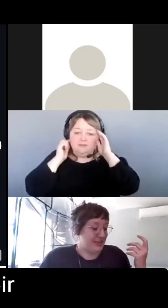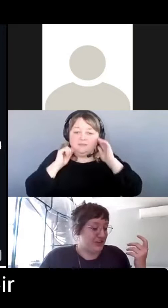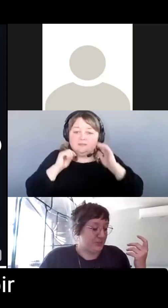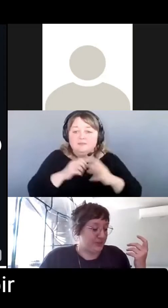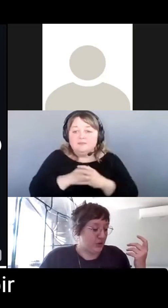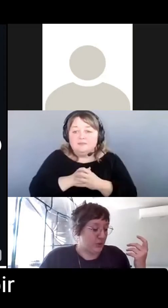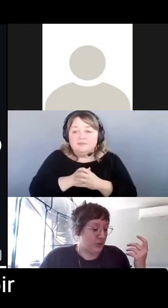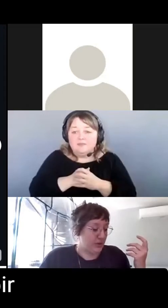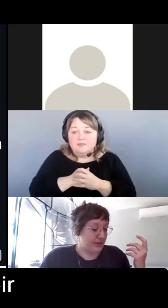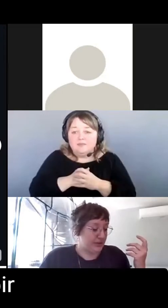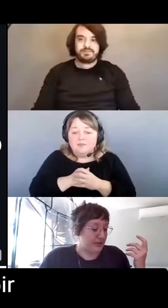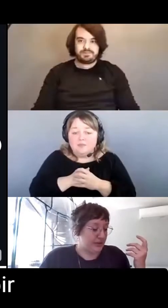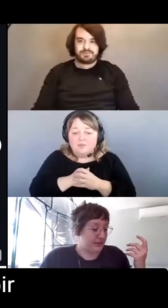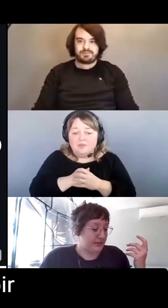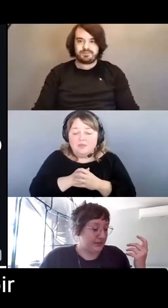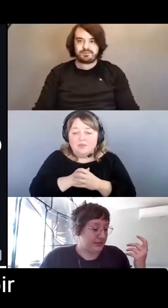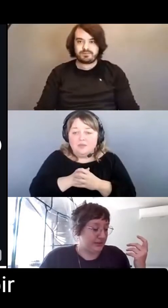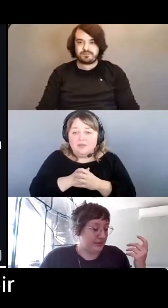Les champignons